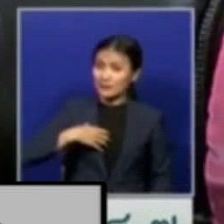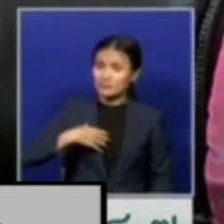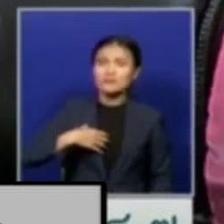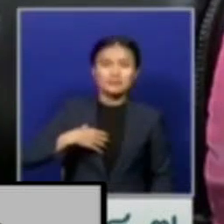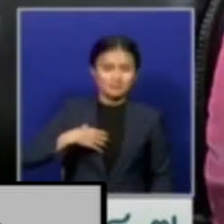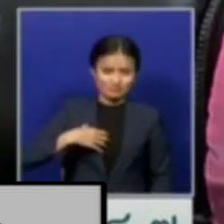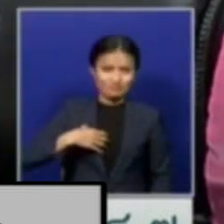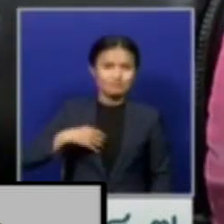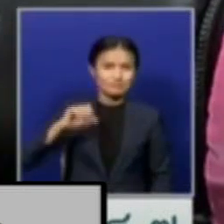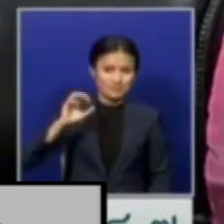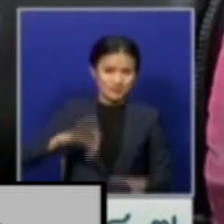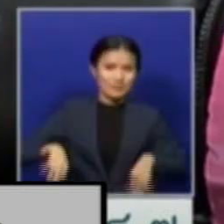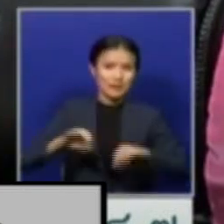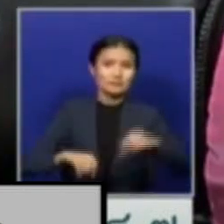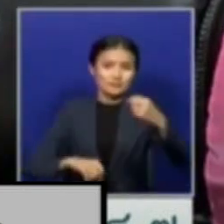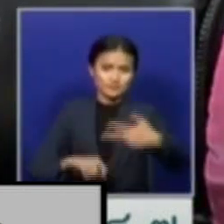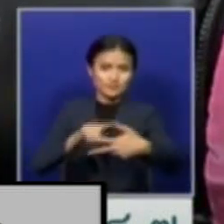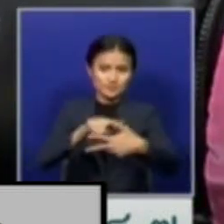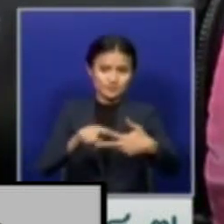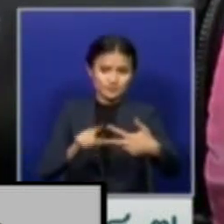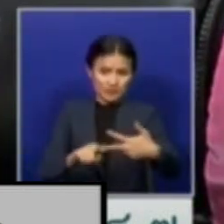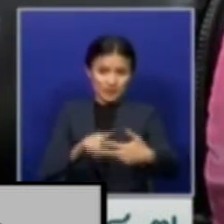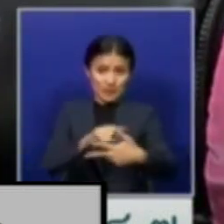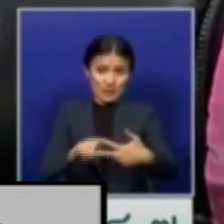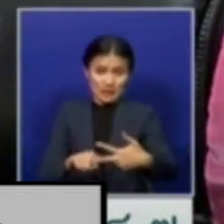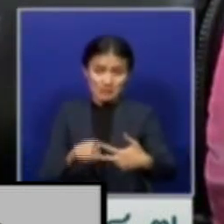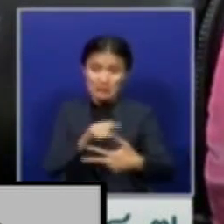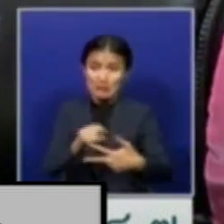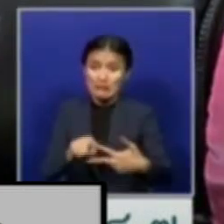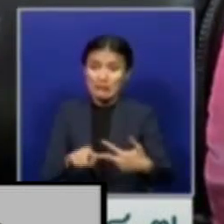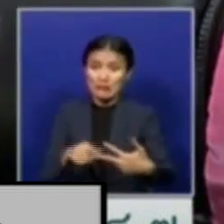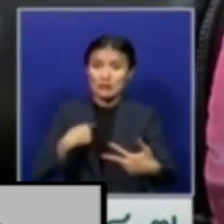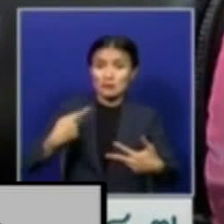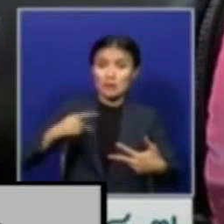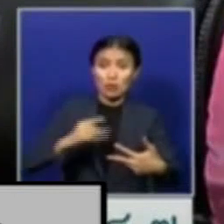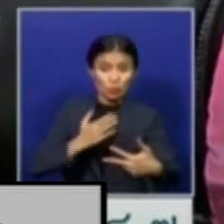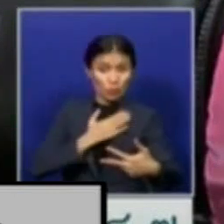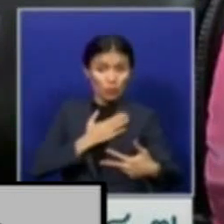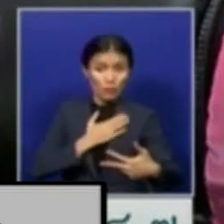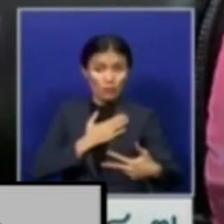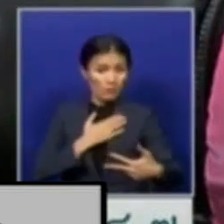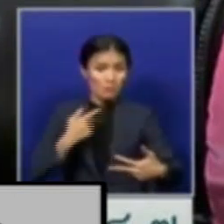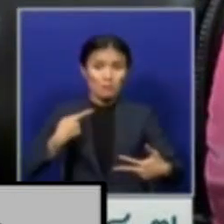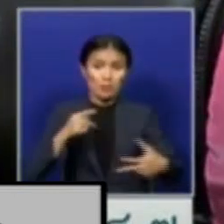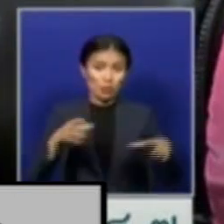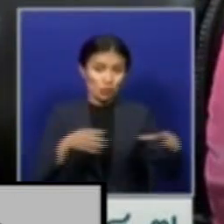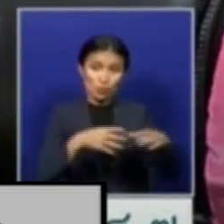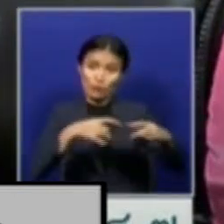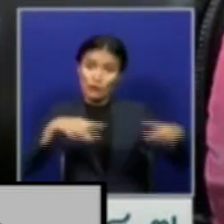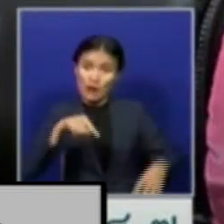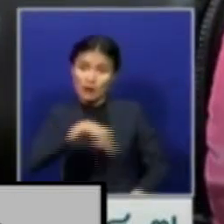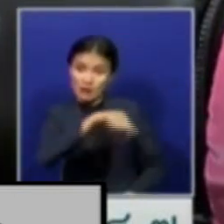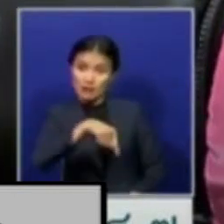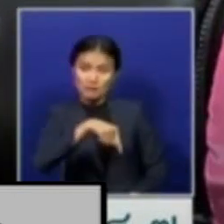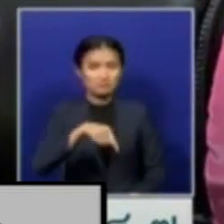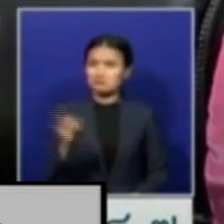เรื่องนี้ไม่ใช่ทำให้พวกผมไม่ใช่ทำให้พรรคร่วมฝ่ายค้านนะครับแต่เป็นเรื่องที่จะเกิดประโยชน์กับพี่น้องประชาชน